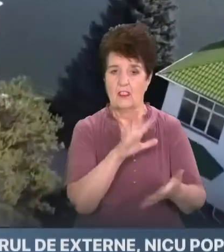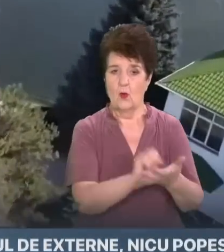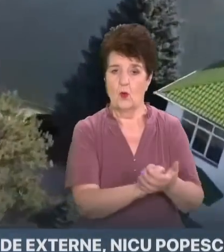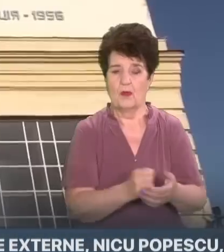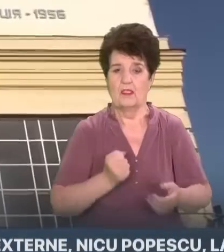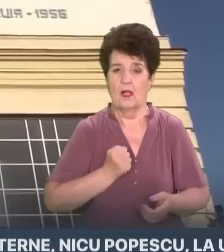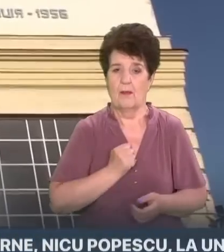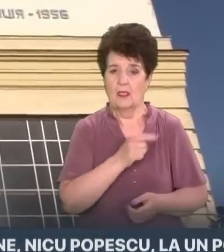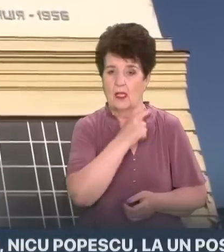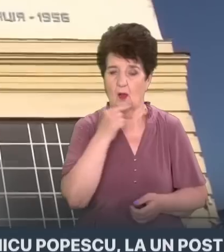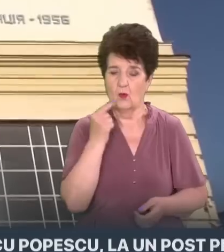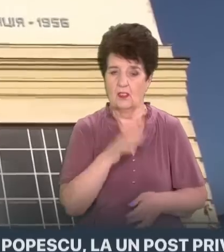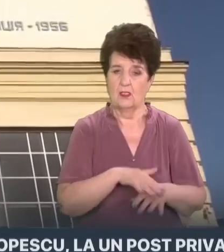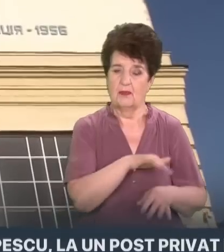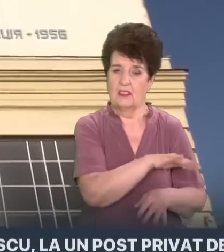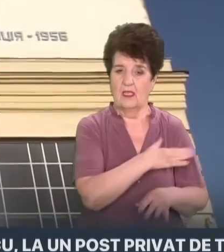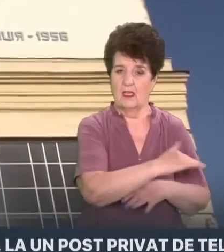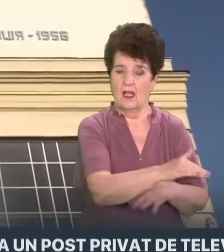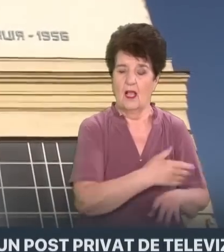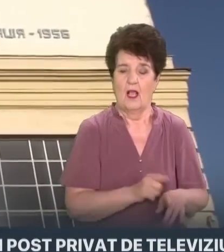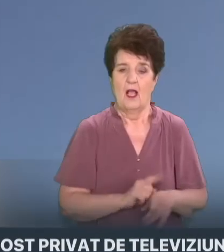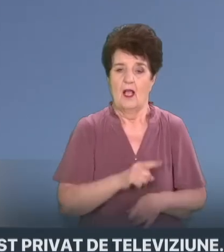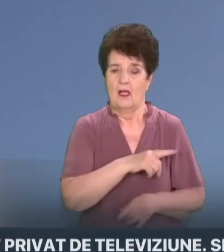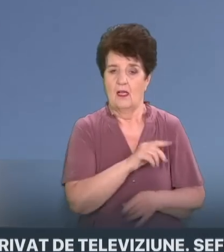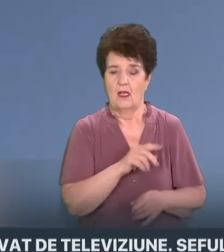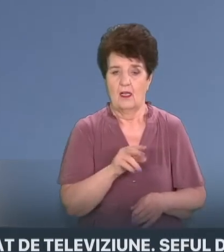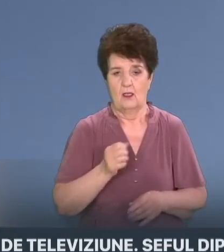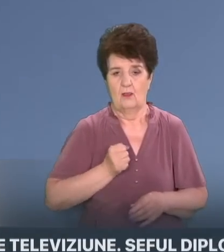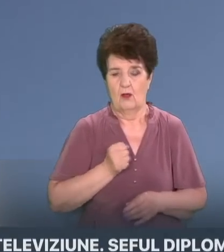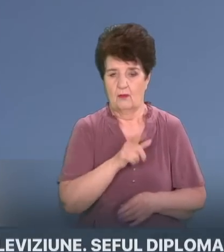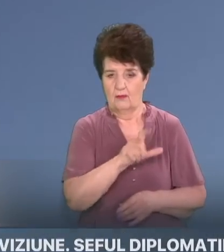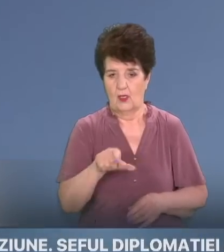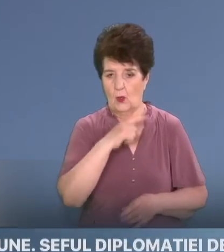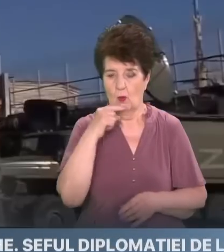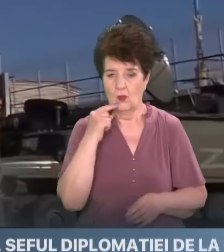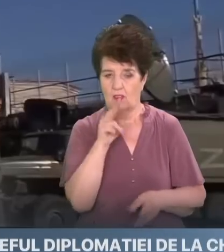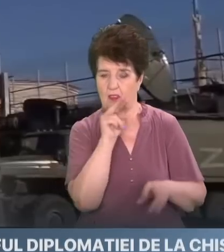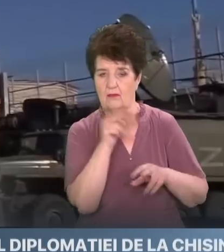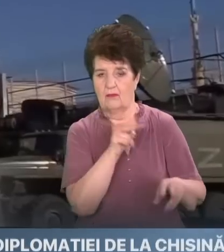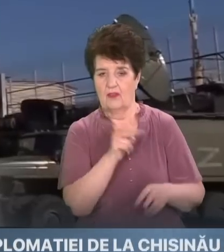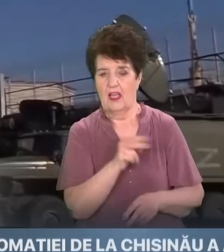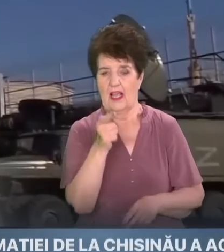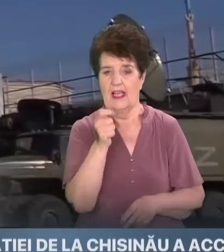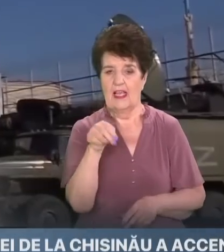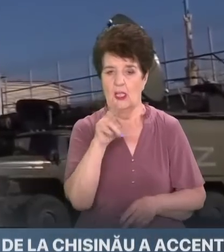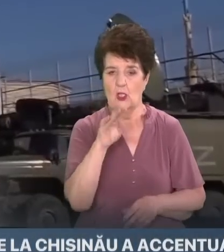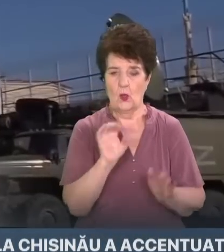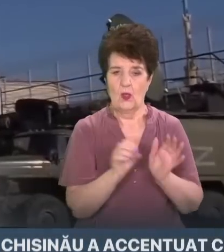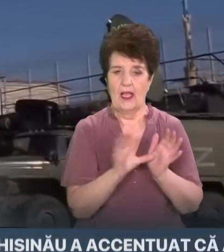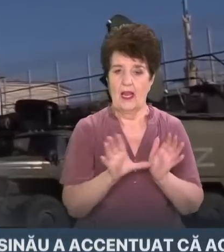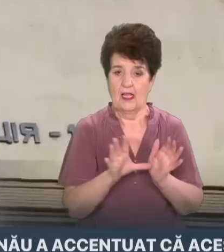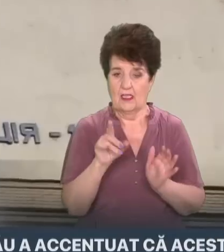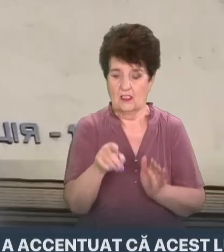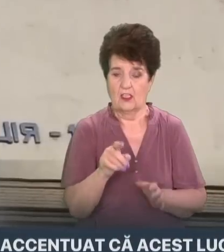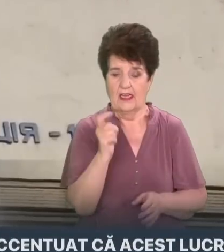de armata rusă. Aceste imagini arată trupele rusești controlând în totalitate activitatea centralei hidroelectrice din regiunea Herson,